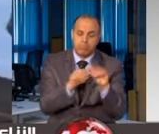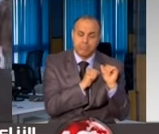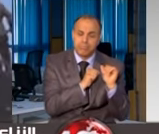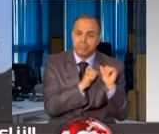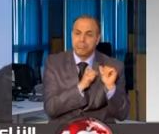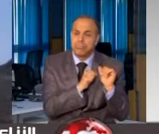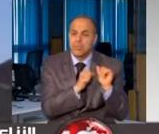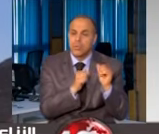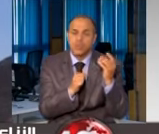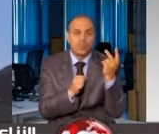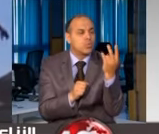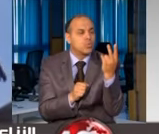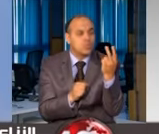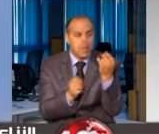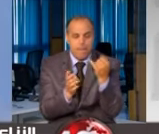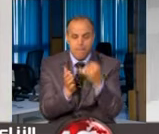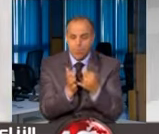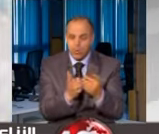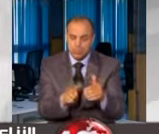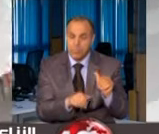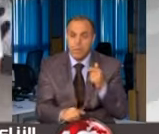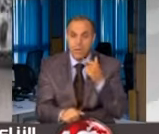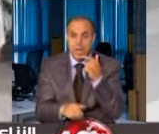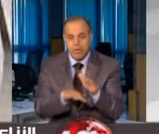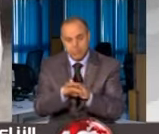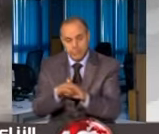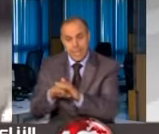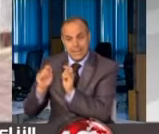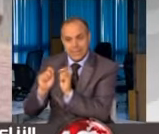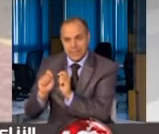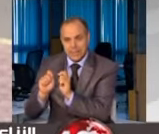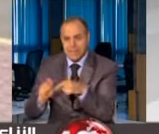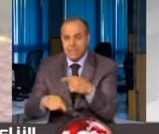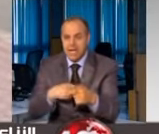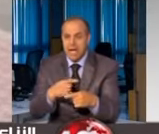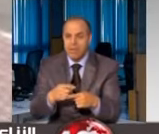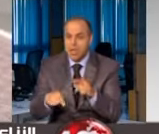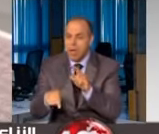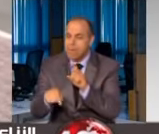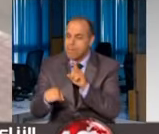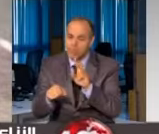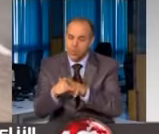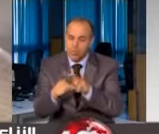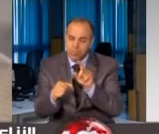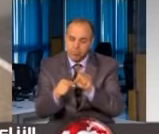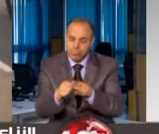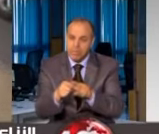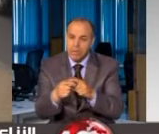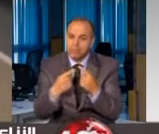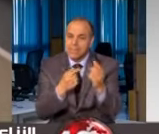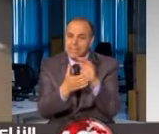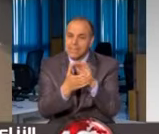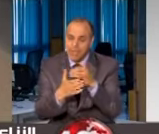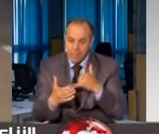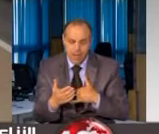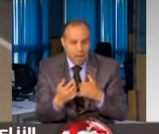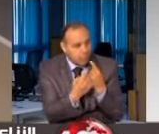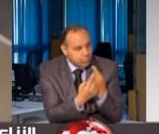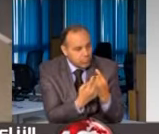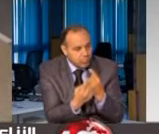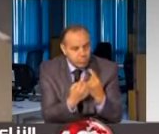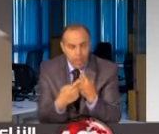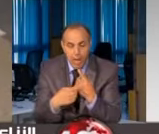من مدينتين بجنوب البلاد. على الصعيد الدبلوماسي، استأنفت الوفود المشاركة في مفاوضات السلام اليمنية مشاوراتها